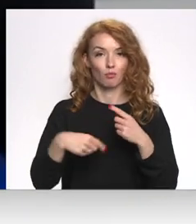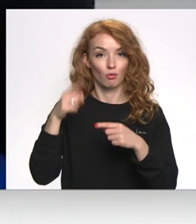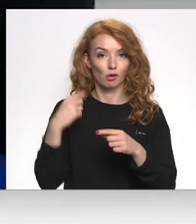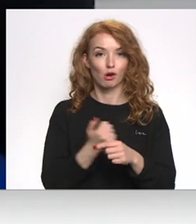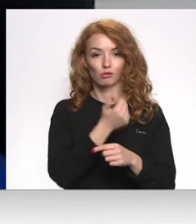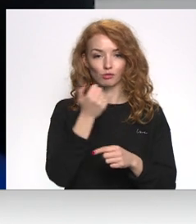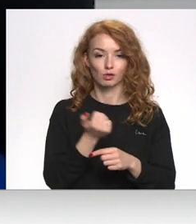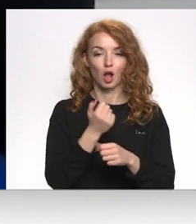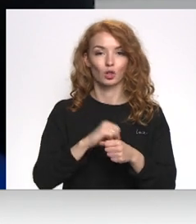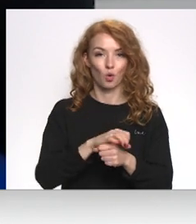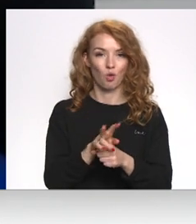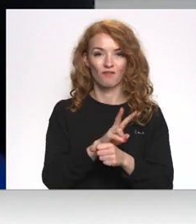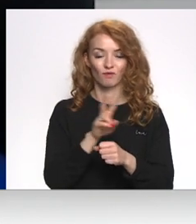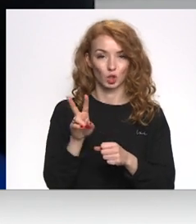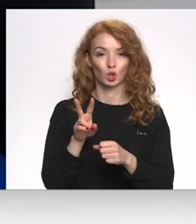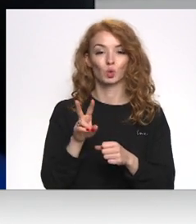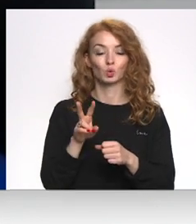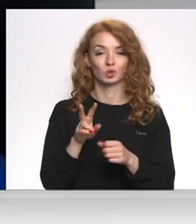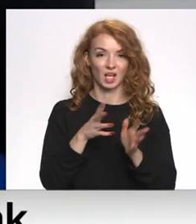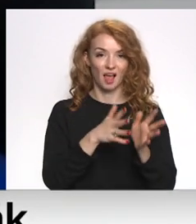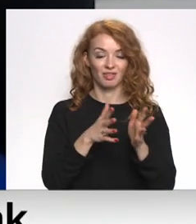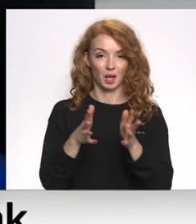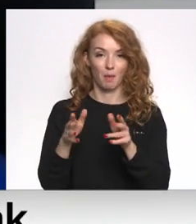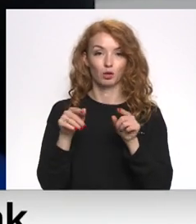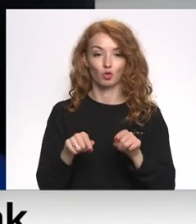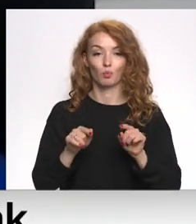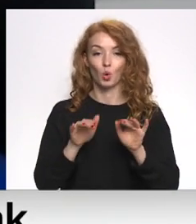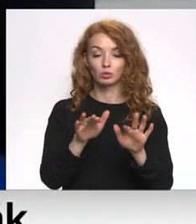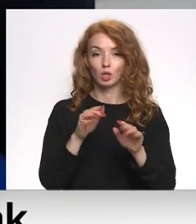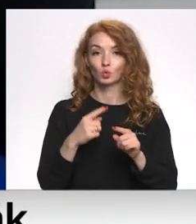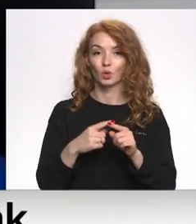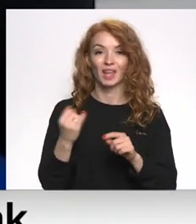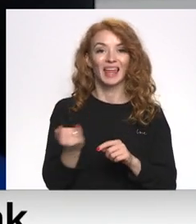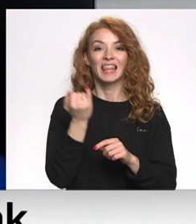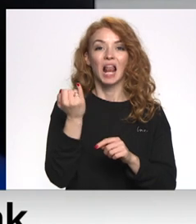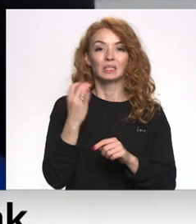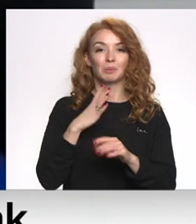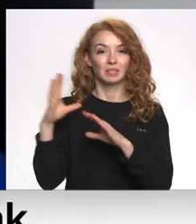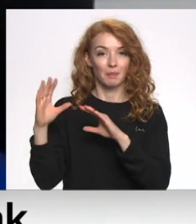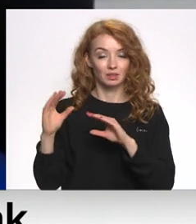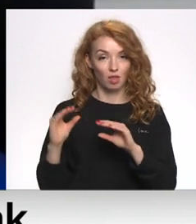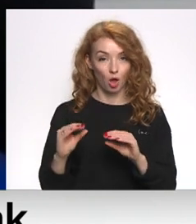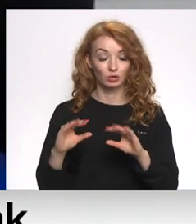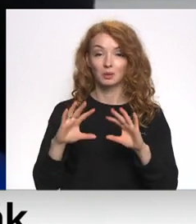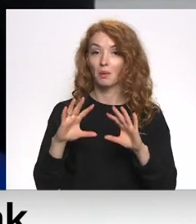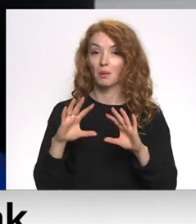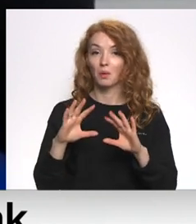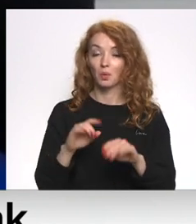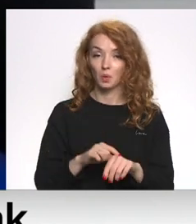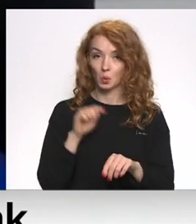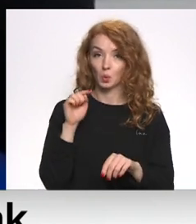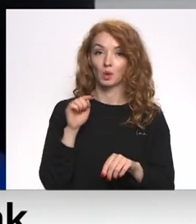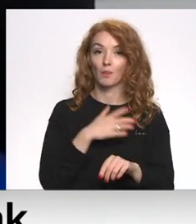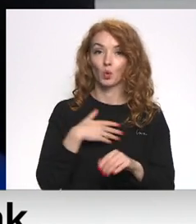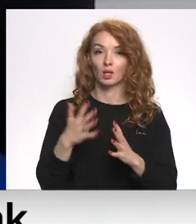aizvien Covid ļoti aktīvi ietekmē šo procesu un tā interese nebija tik liela. Jūtam